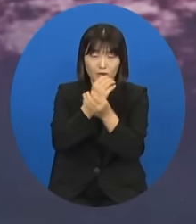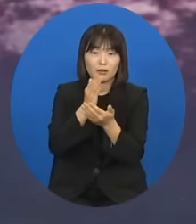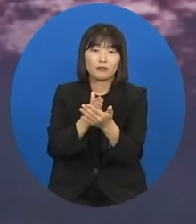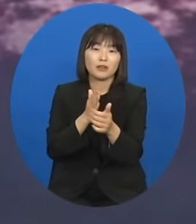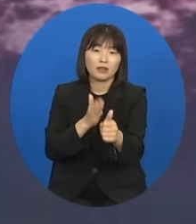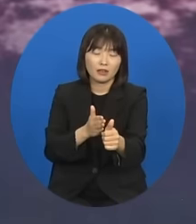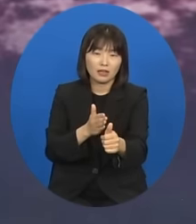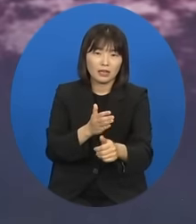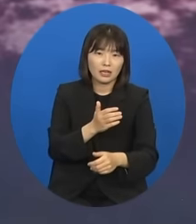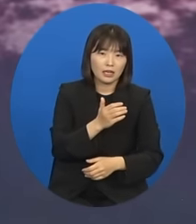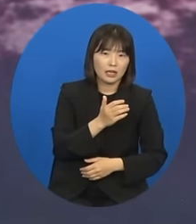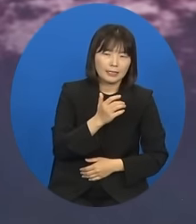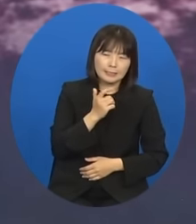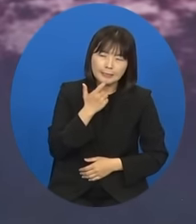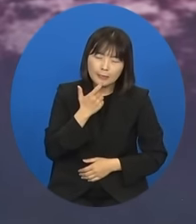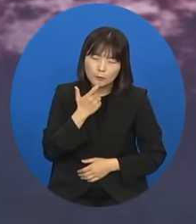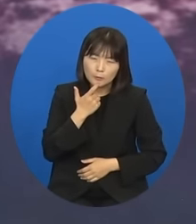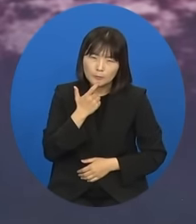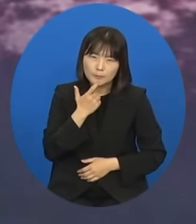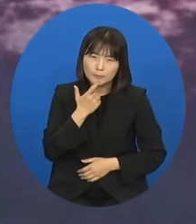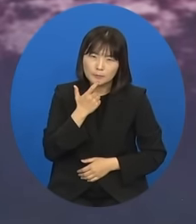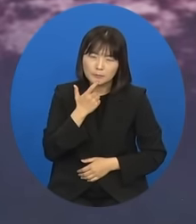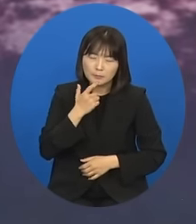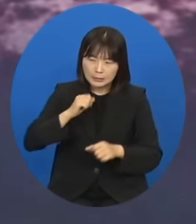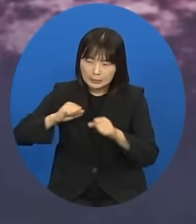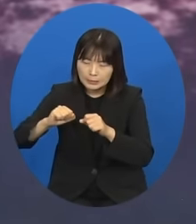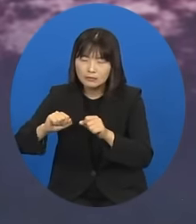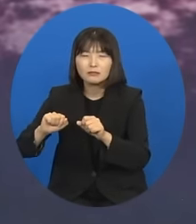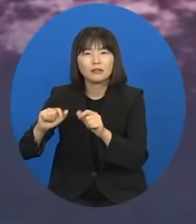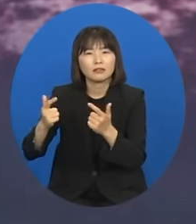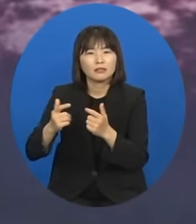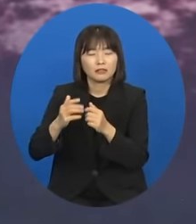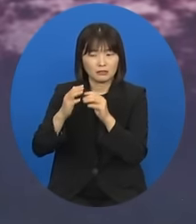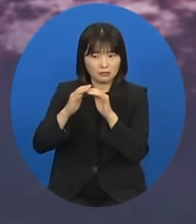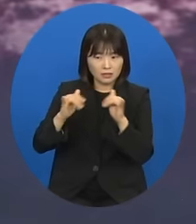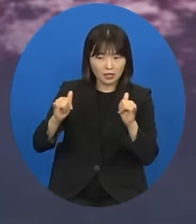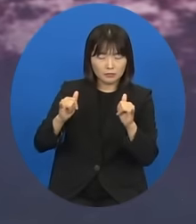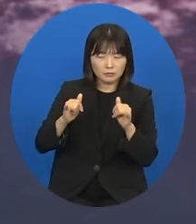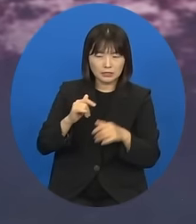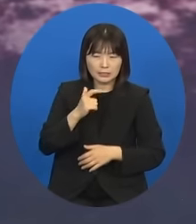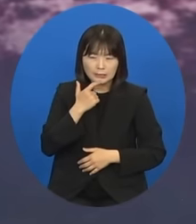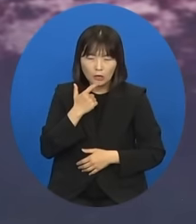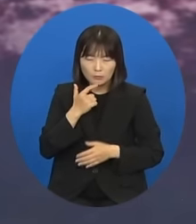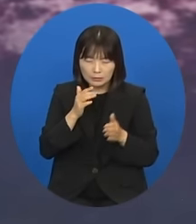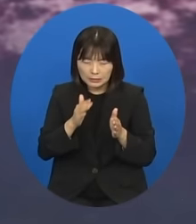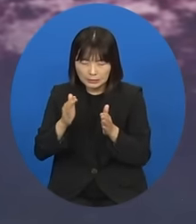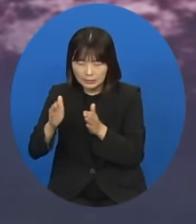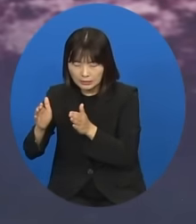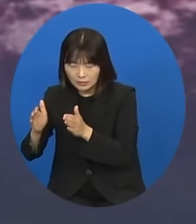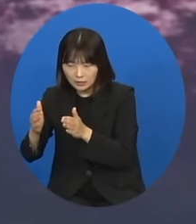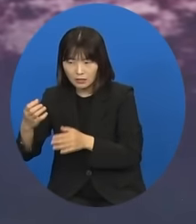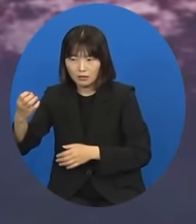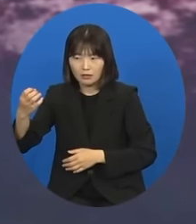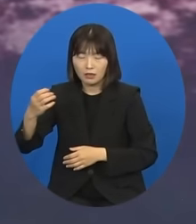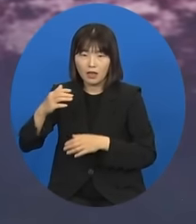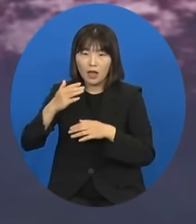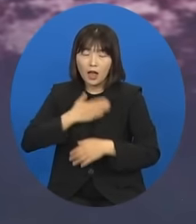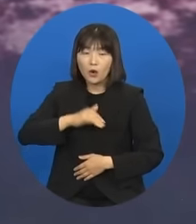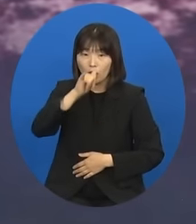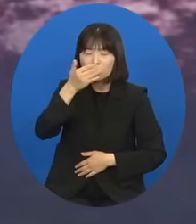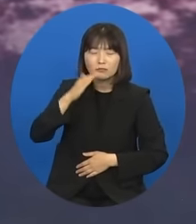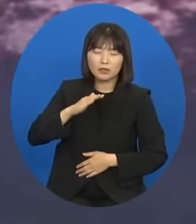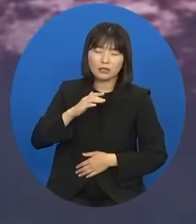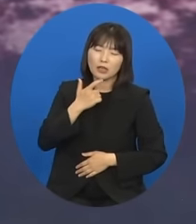야이 한게 아닙니다 사람들은 야이 준비했다고 많이 알고 있어요 아닙니다 야은 연기만